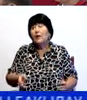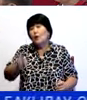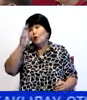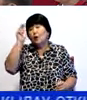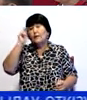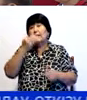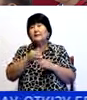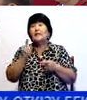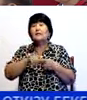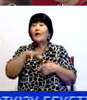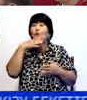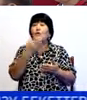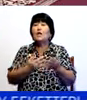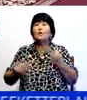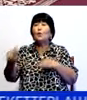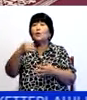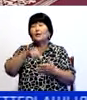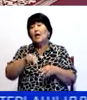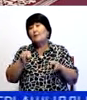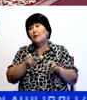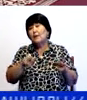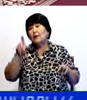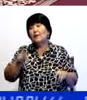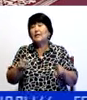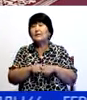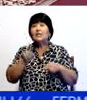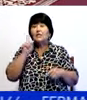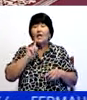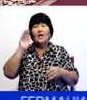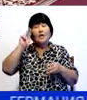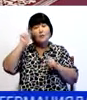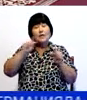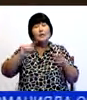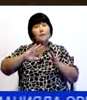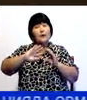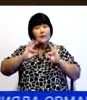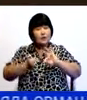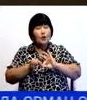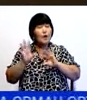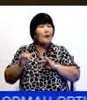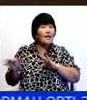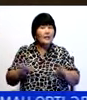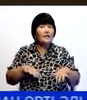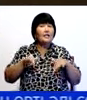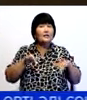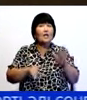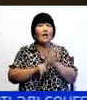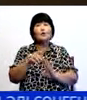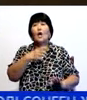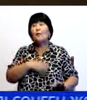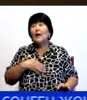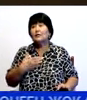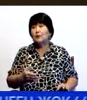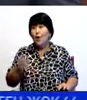білім саласына қатысты біраз жайт ортаға салынды. Премьер-министр жайлы мектеп ұлттық жобасын пысықтау бойынша барлық шараларды іске асыруға маңыз